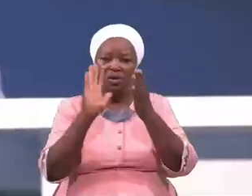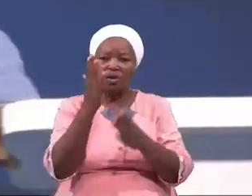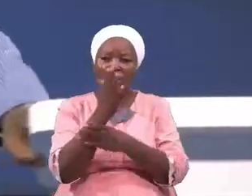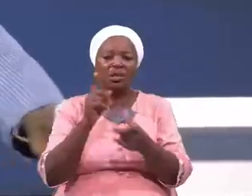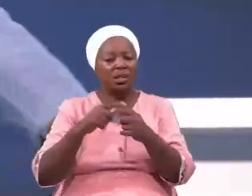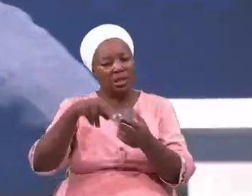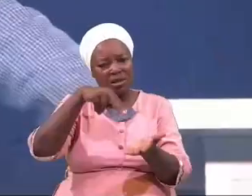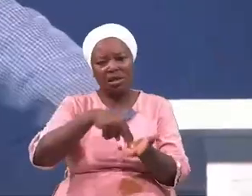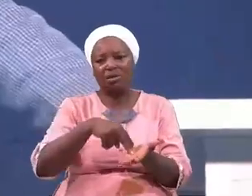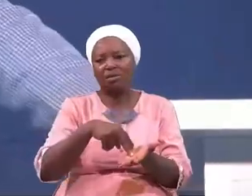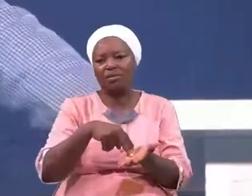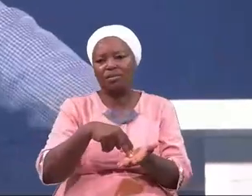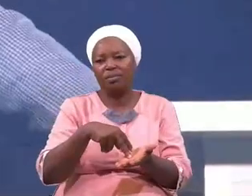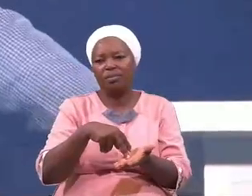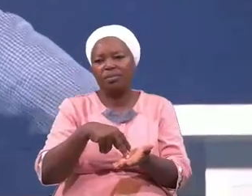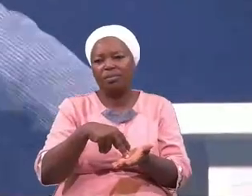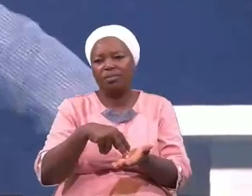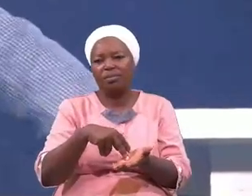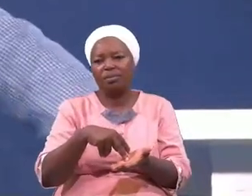personnalisation. Vous levez la main, vous tenez debout.